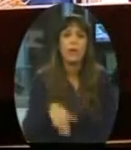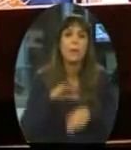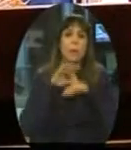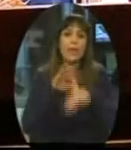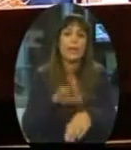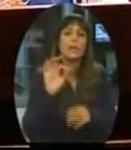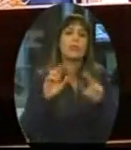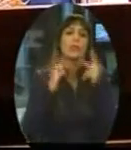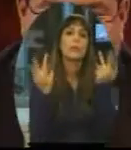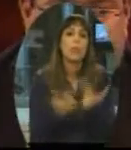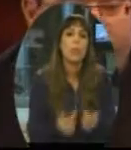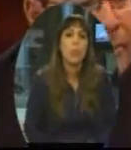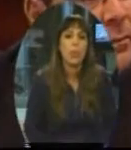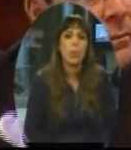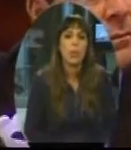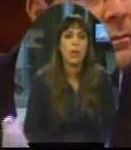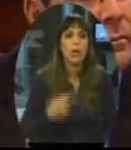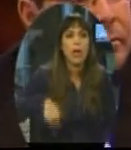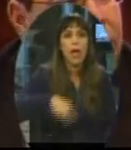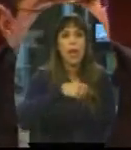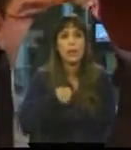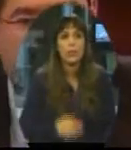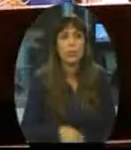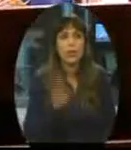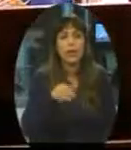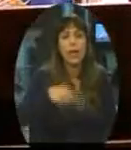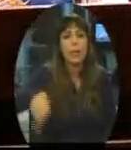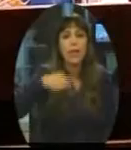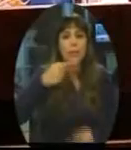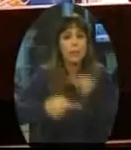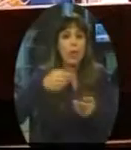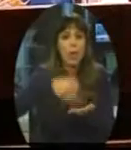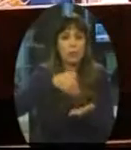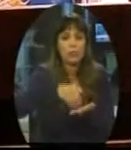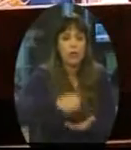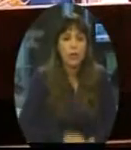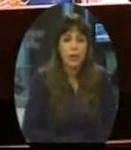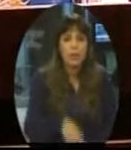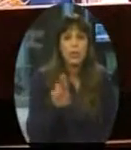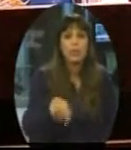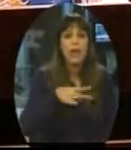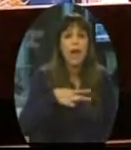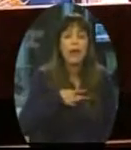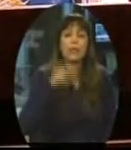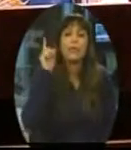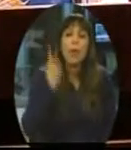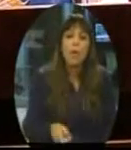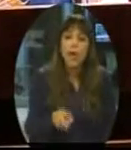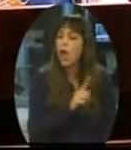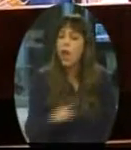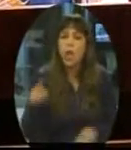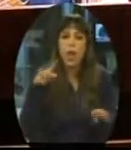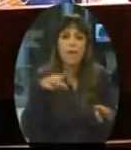הציבור. מוטלת עלינו ועליכם דור ההמשך האחריות והחובה שלא להפריע את